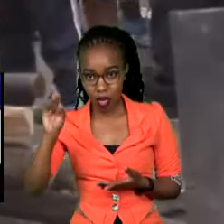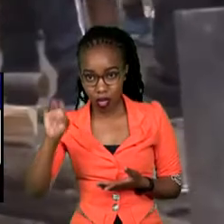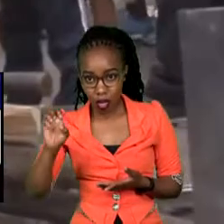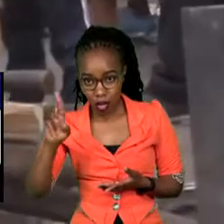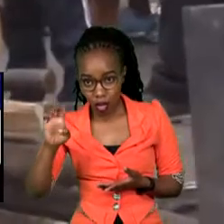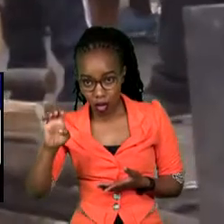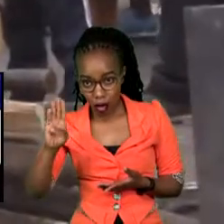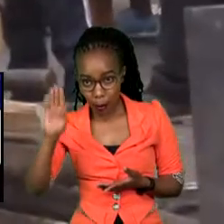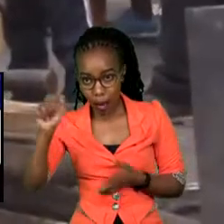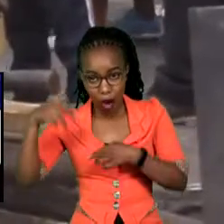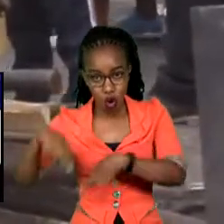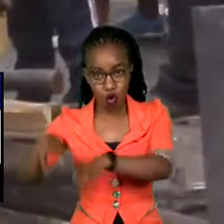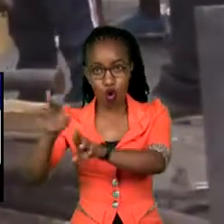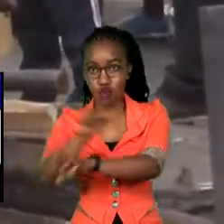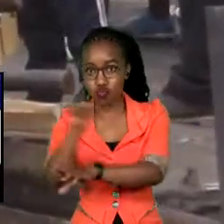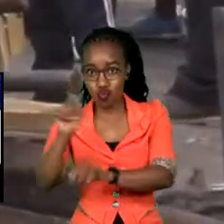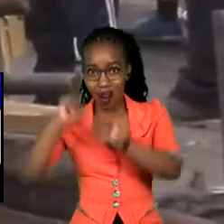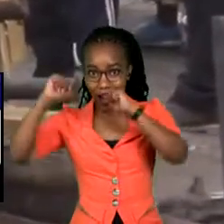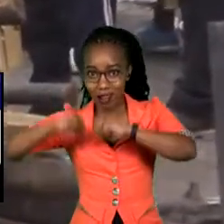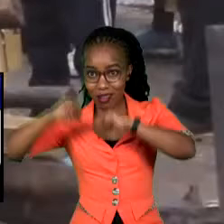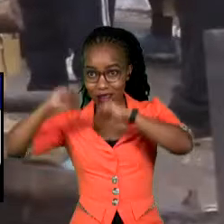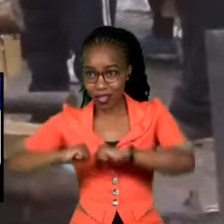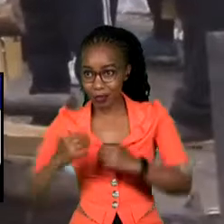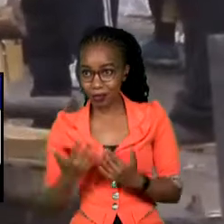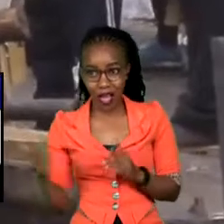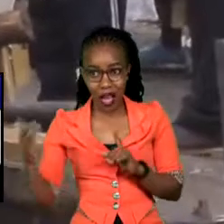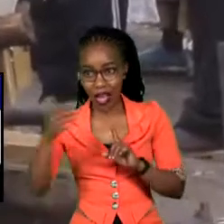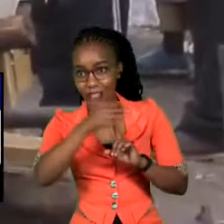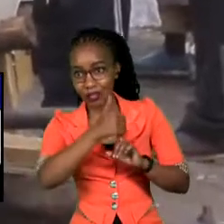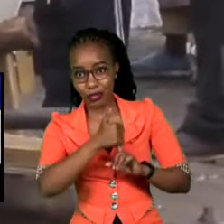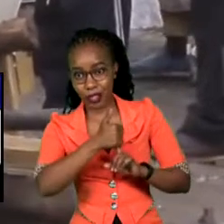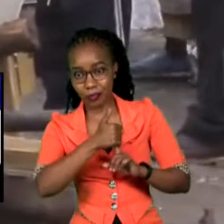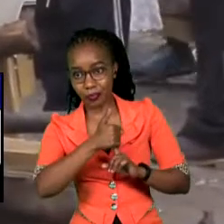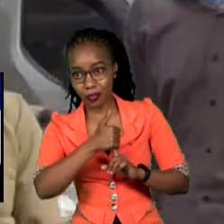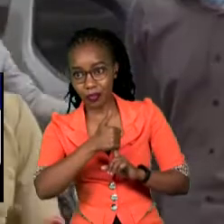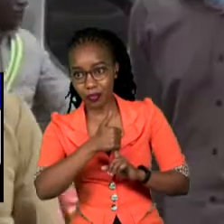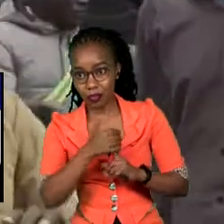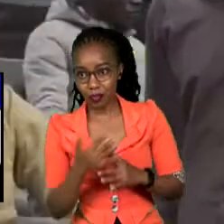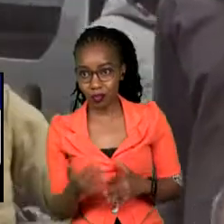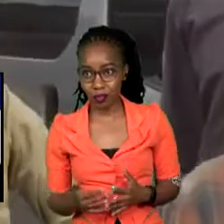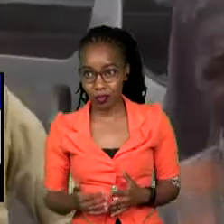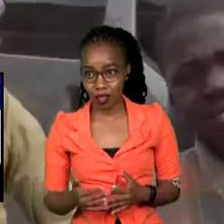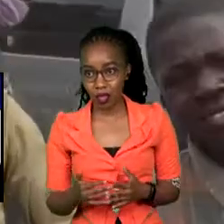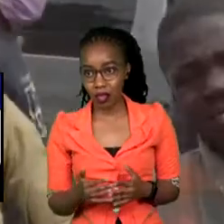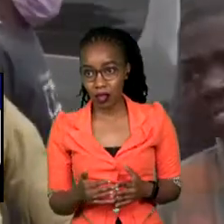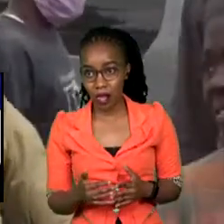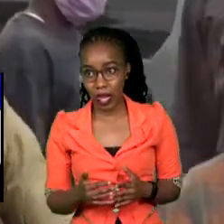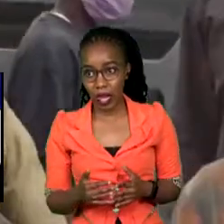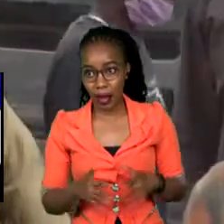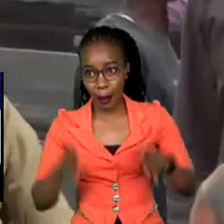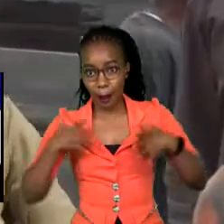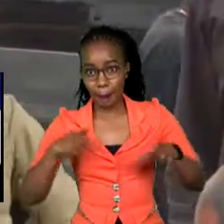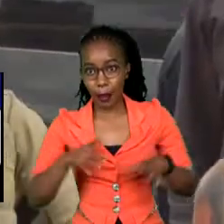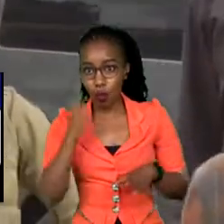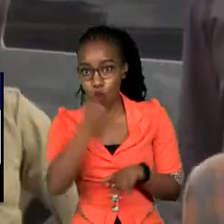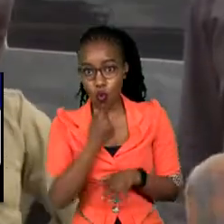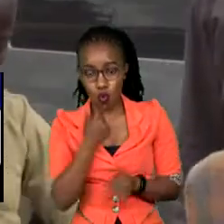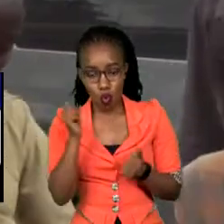will agree with me that we have achieved. Hawa ambao wamekuwa